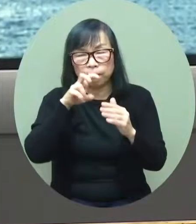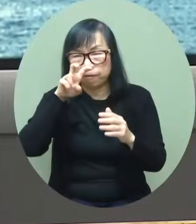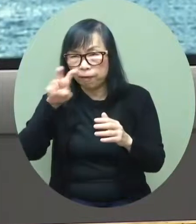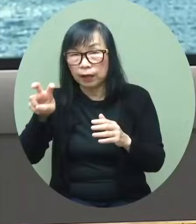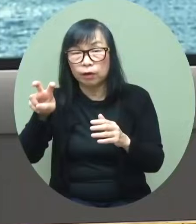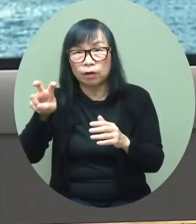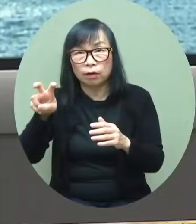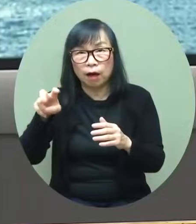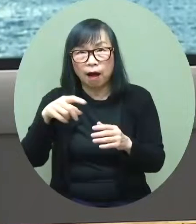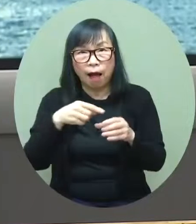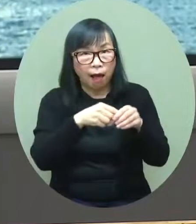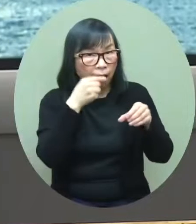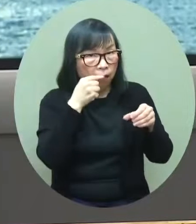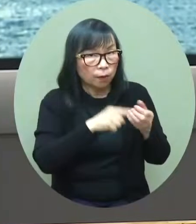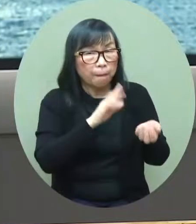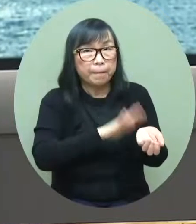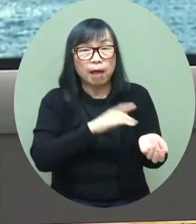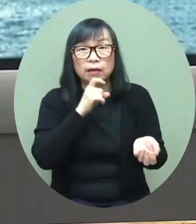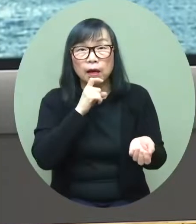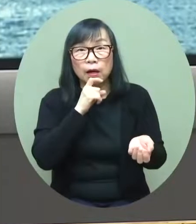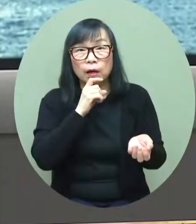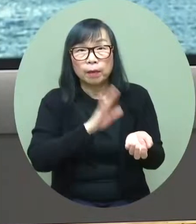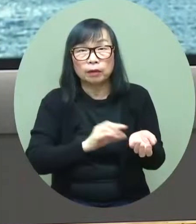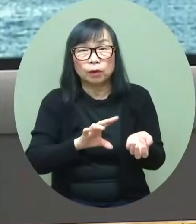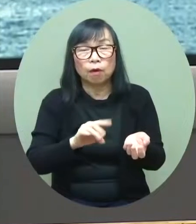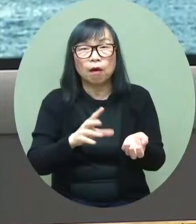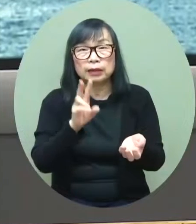佢個核酸測試係呈陽性，個 CT 值大